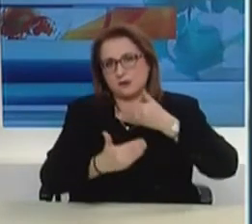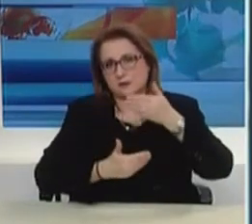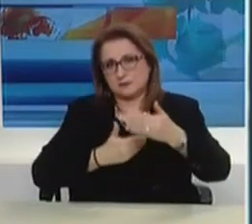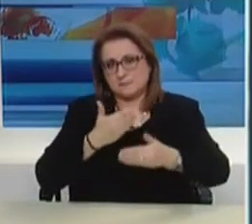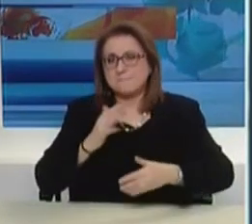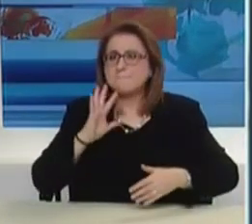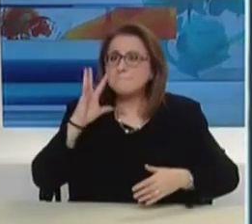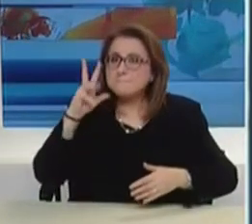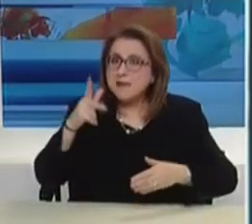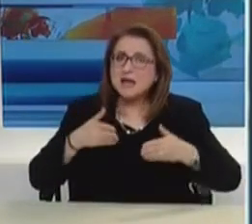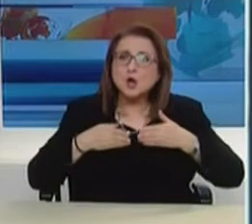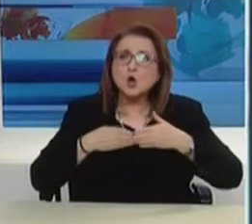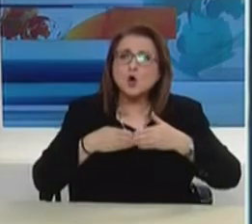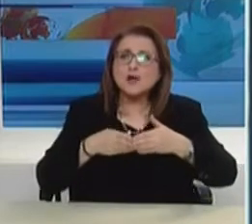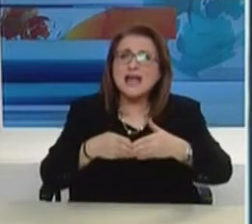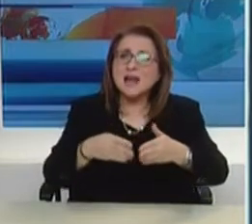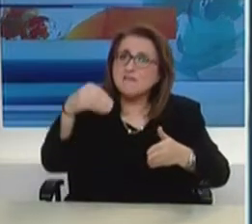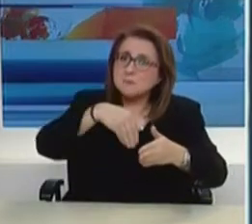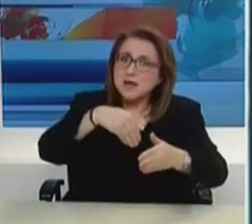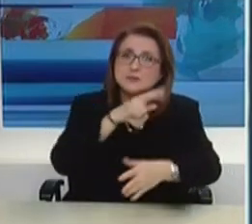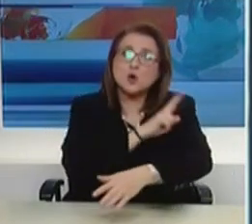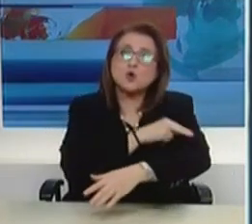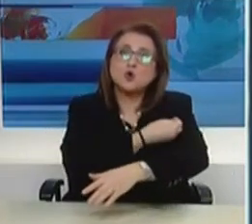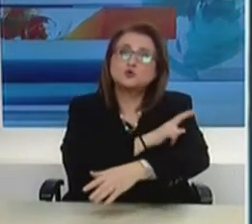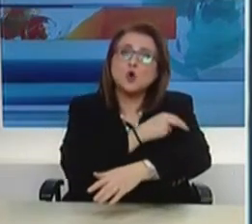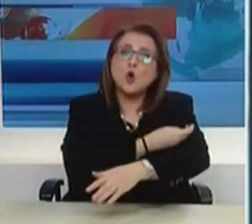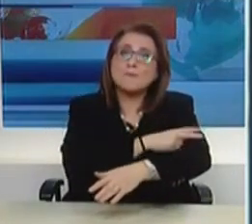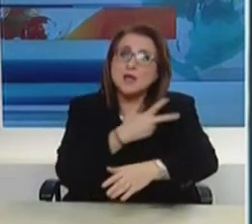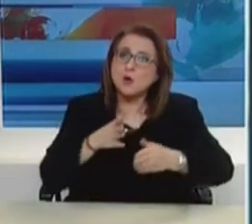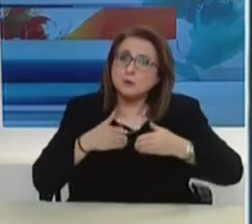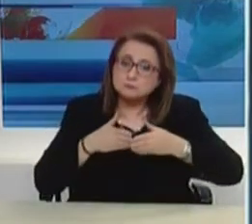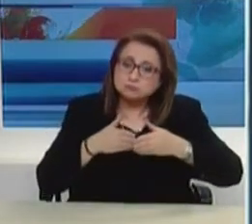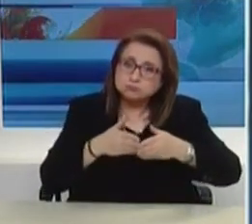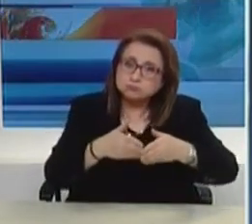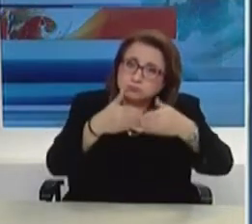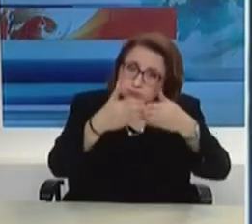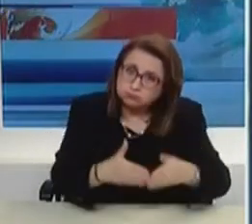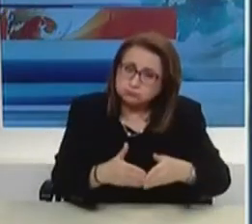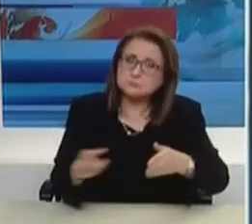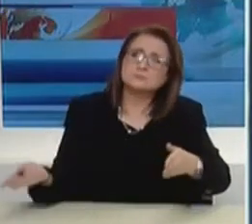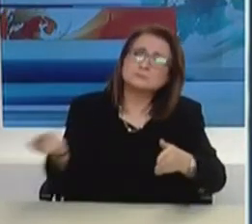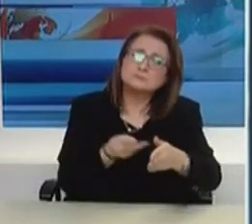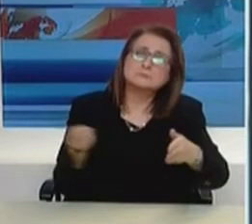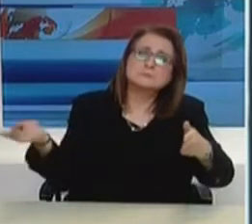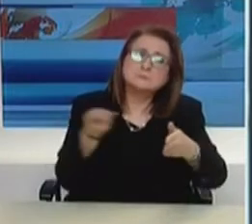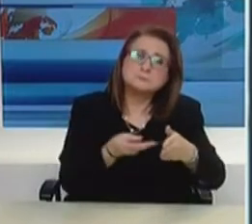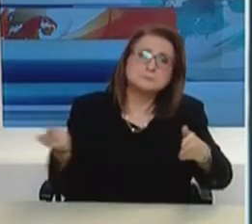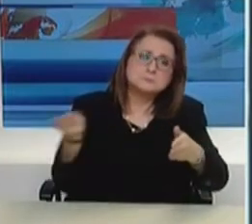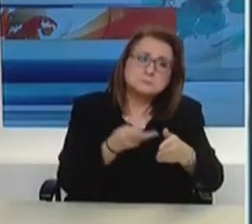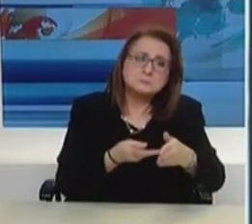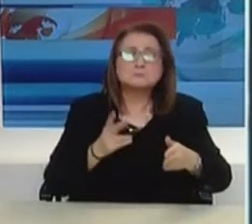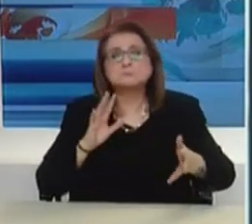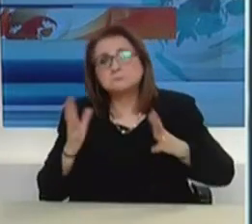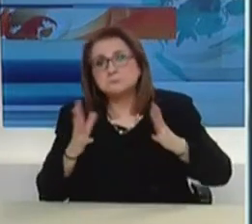και στην οργάνωση πλωτών νοσοκομείων, έτσι ώστε να συνδράμουμε στο έργο των νοσοκομείων της περιοχής ή των κέντρων υγείας. Θέλω να ξεκαθαρίσω ότι